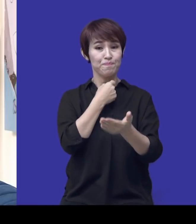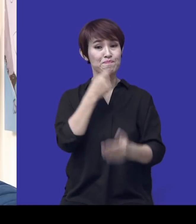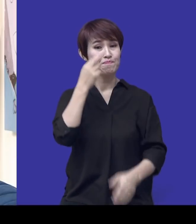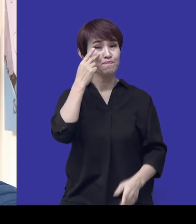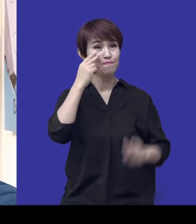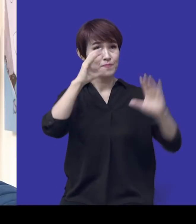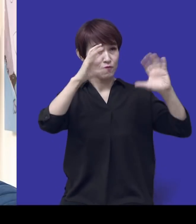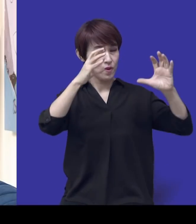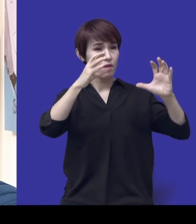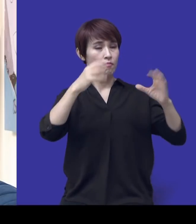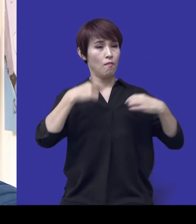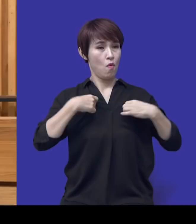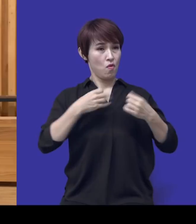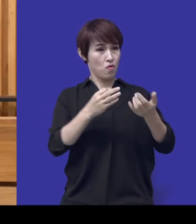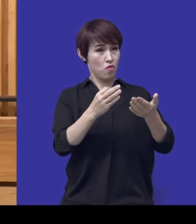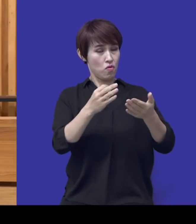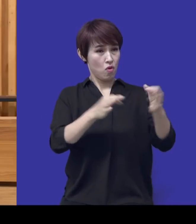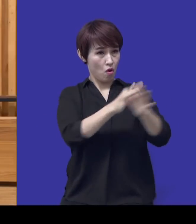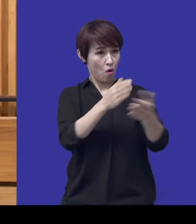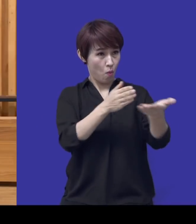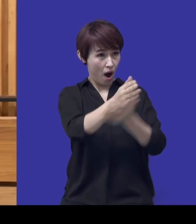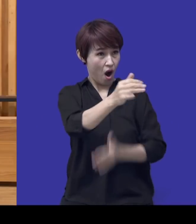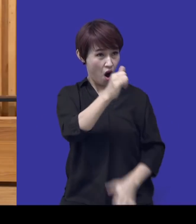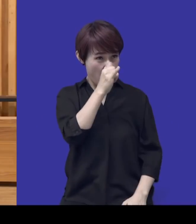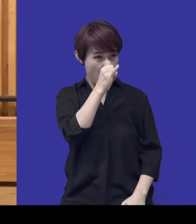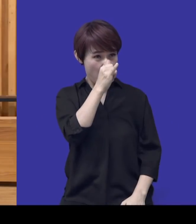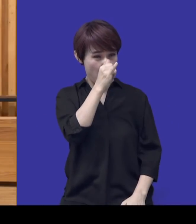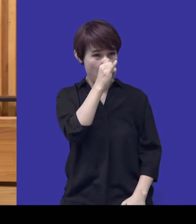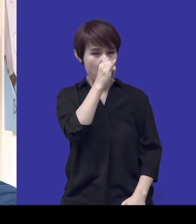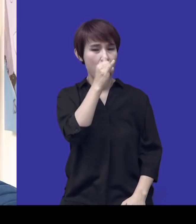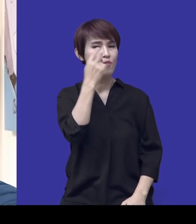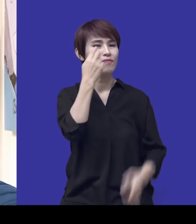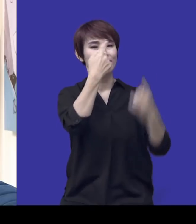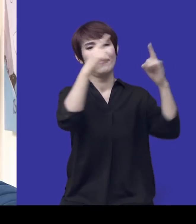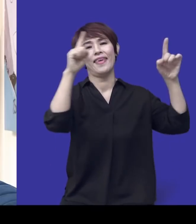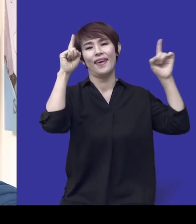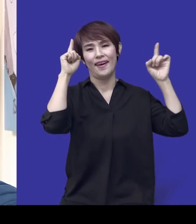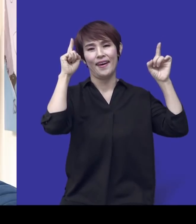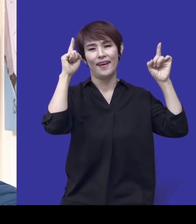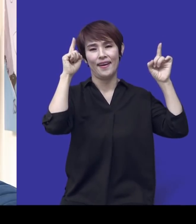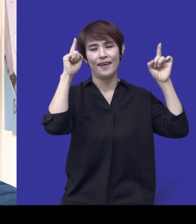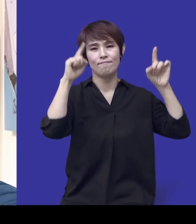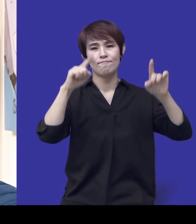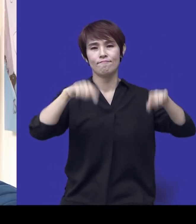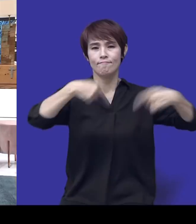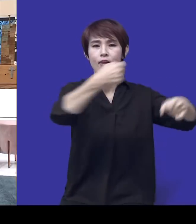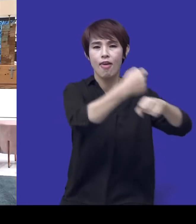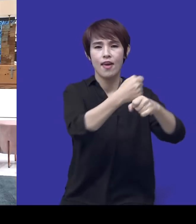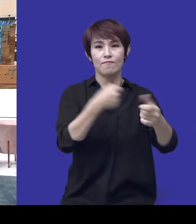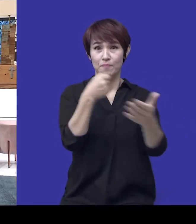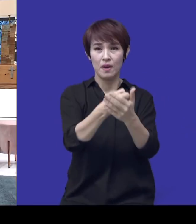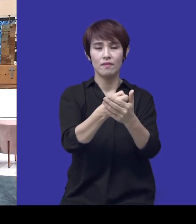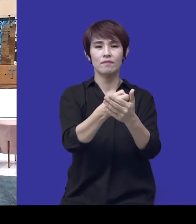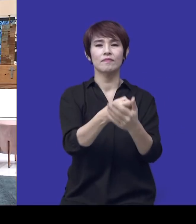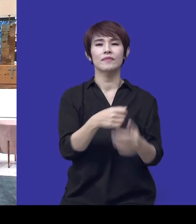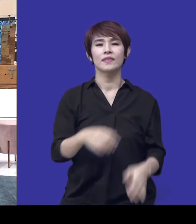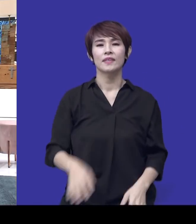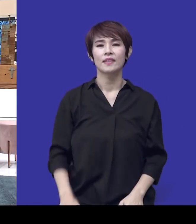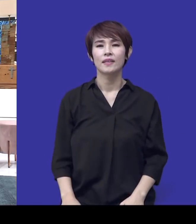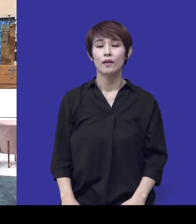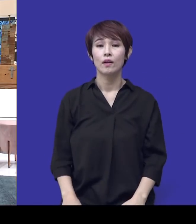패션 그런 경영과가 있다는 걸 알게 됐어요. 미국 대학이요? 네. 예, 예. 그래서 이제 그거를 딱 결정하고 난 다음에 제가 바로 군대를 가서